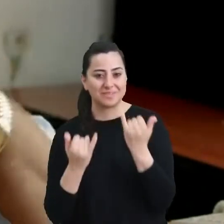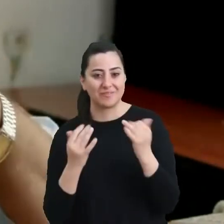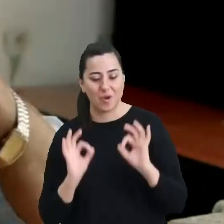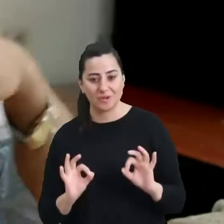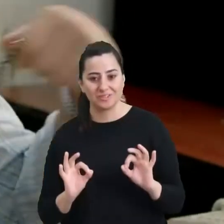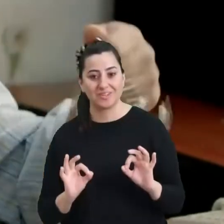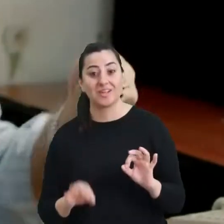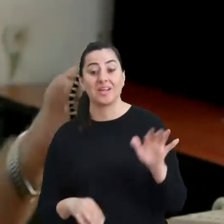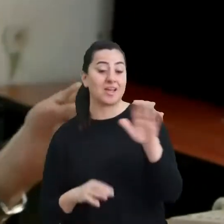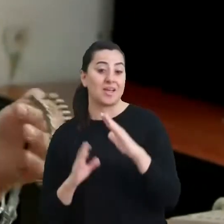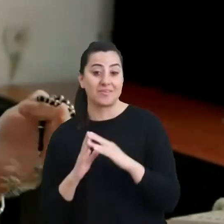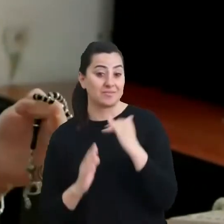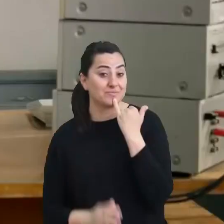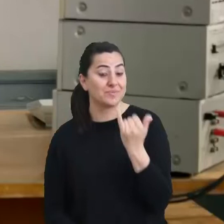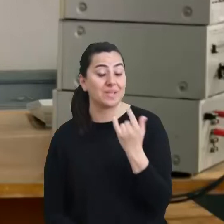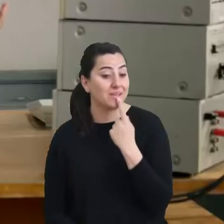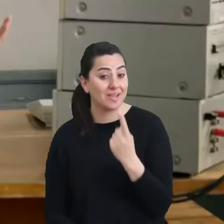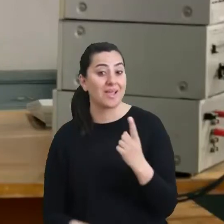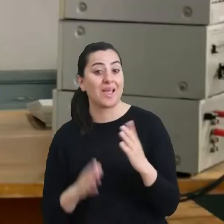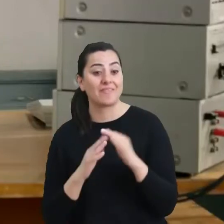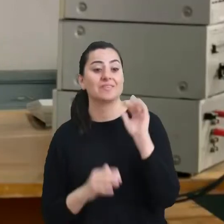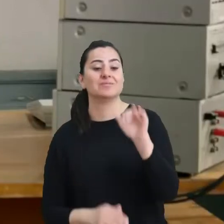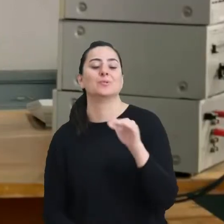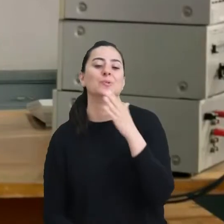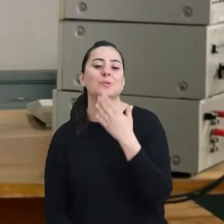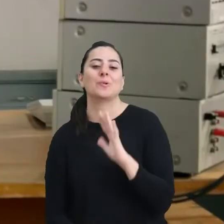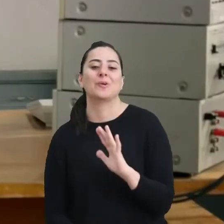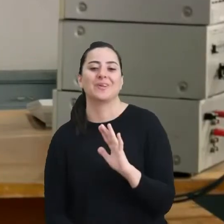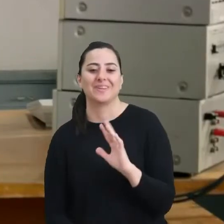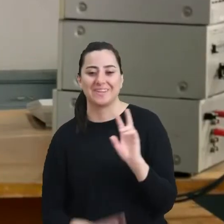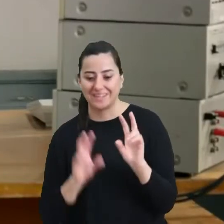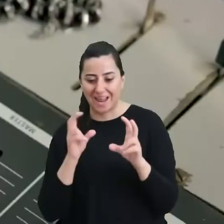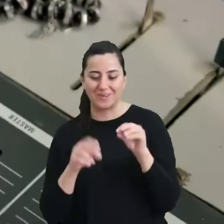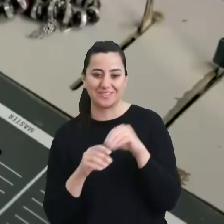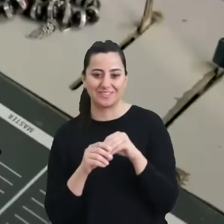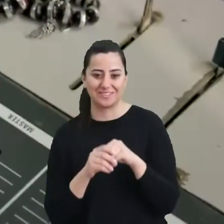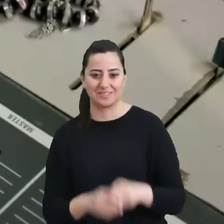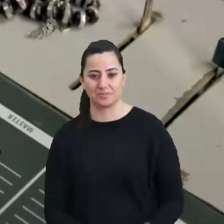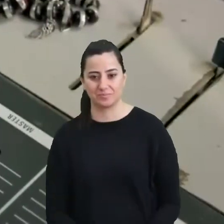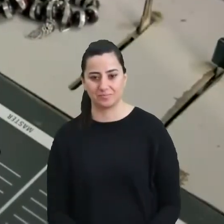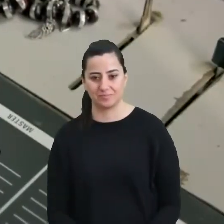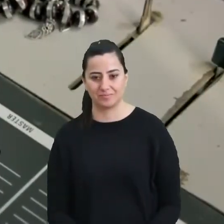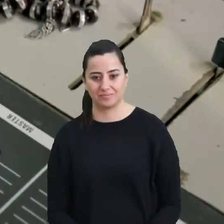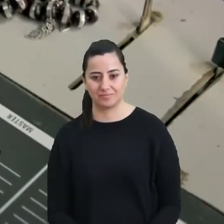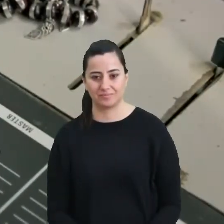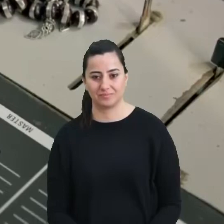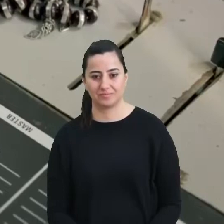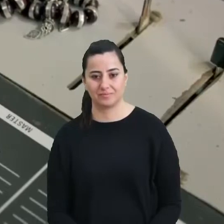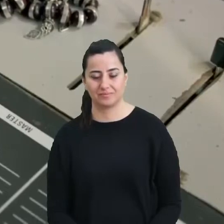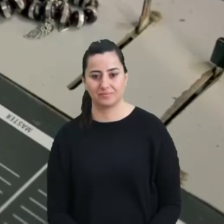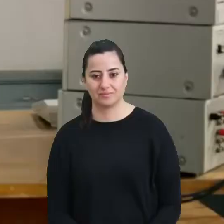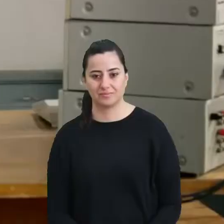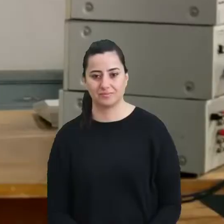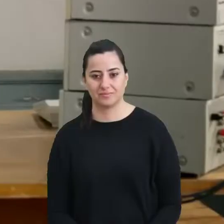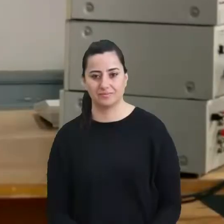Ha, evlerinize konuk olacağım diyorsam evlerinize gelmeyeceğim herhalde. Radyodan, radyodan. Gülme efekti açtı